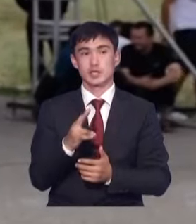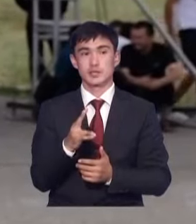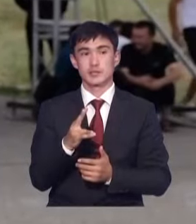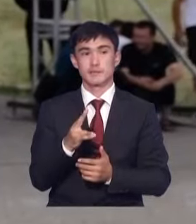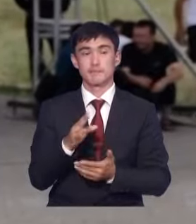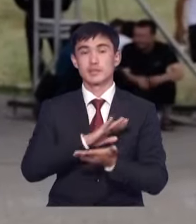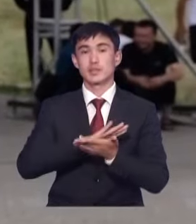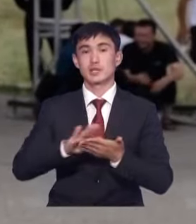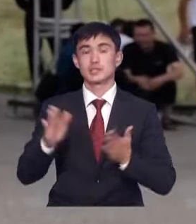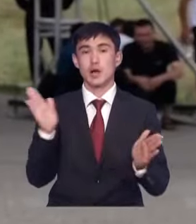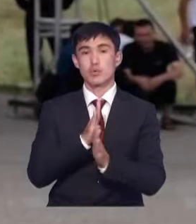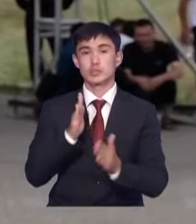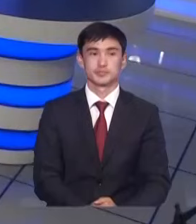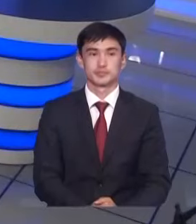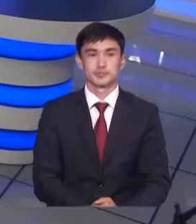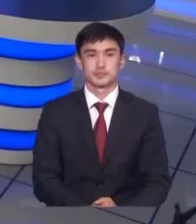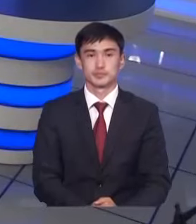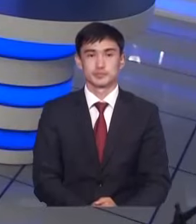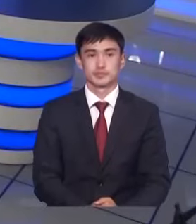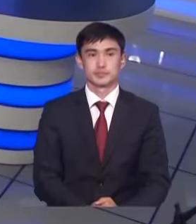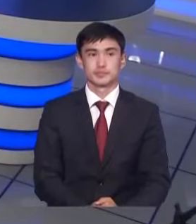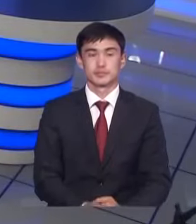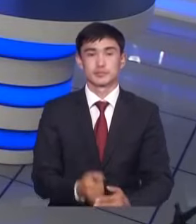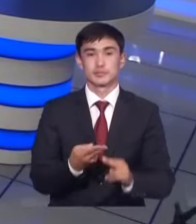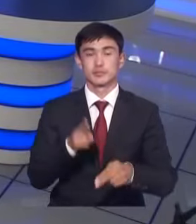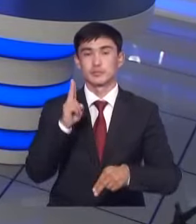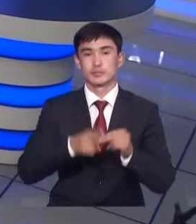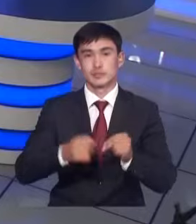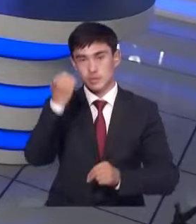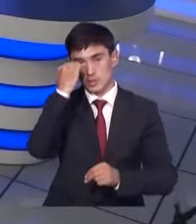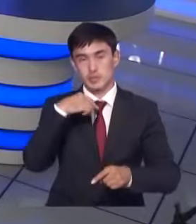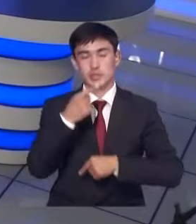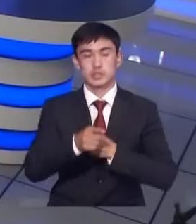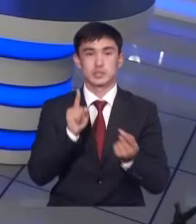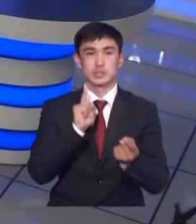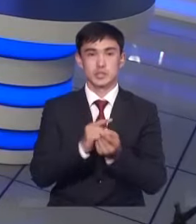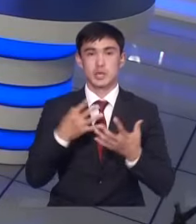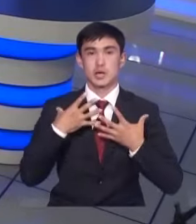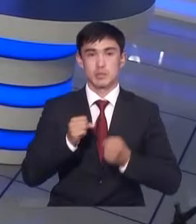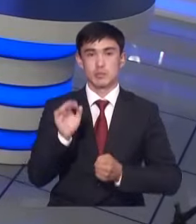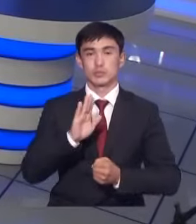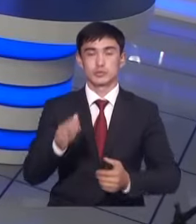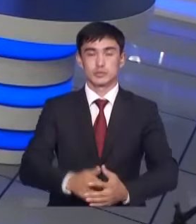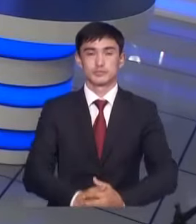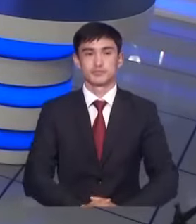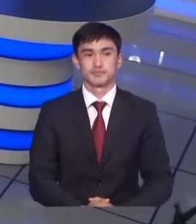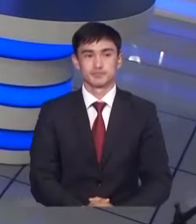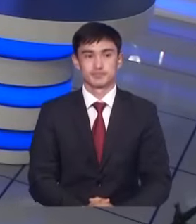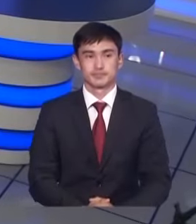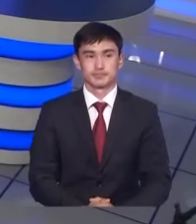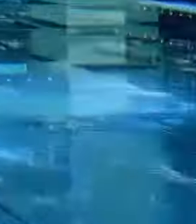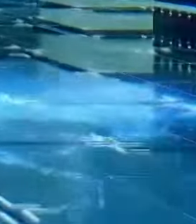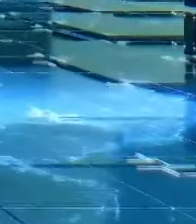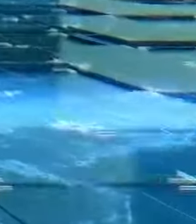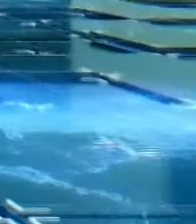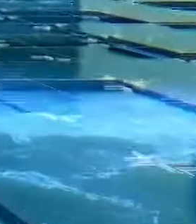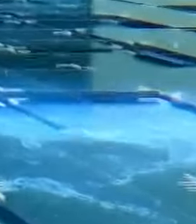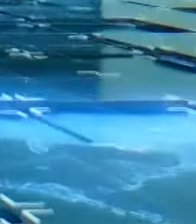Шағанның таза ауасы. Әзірге келіп түскен ақпараттар легі осындай. Жетісу арнасы қосулы болсын.